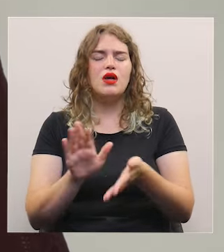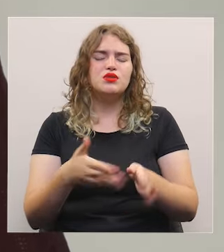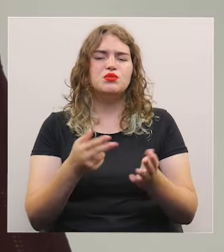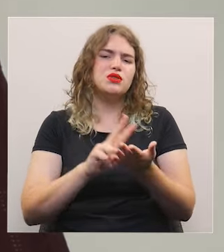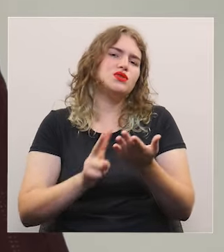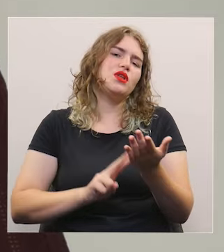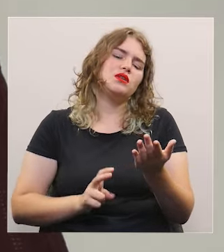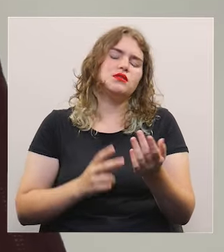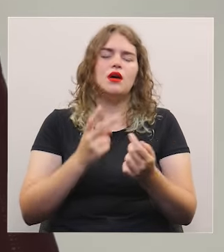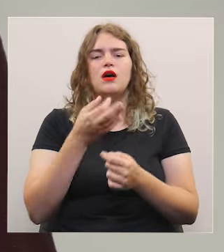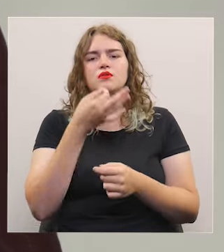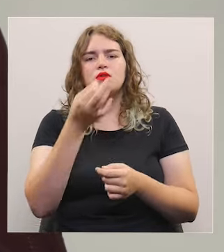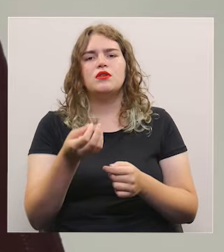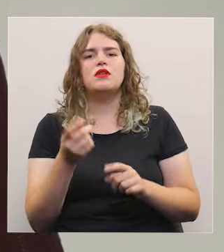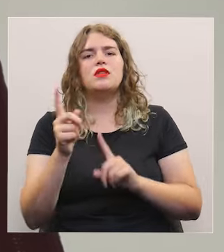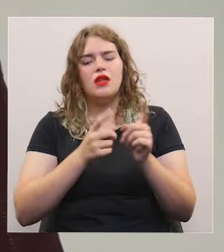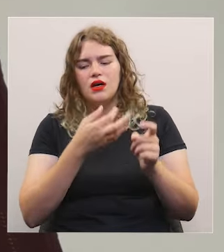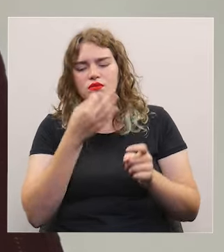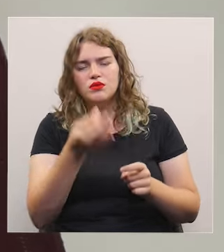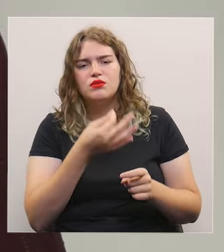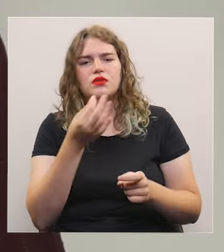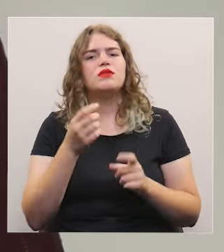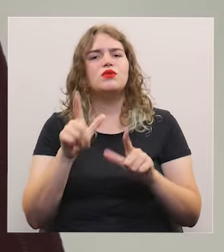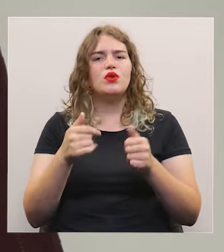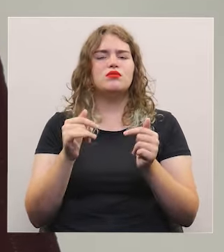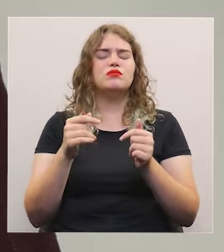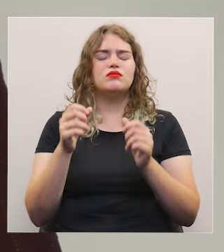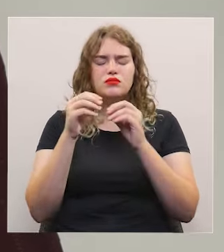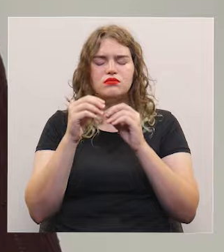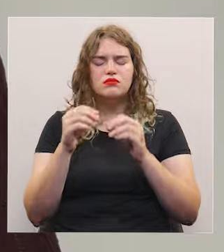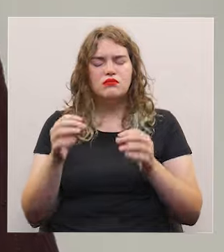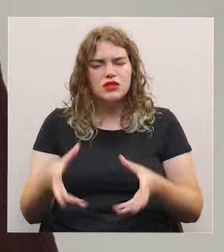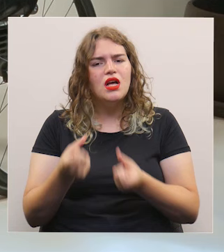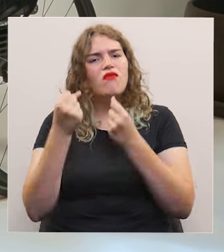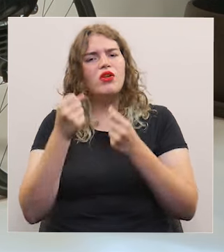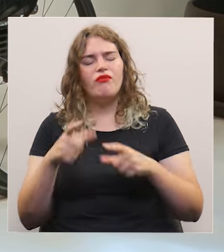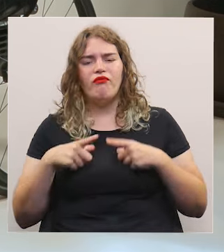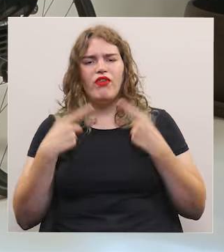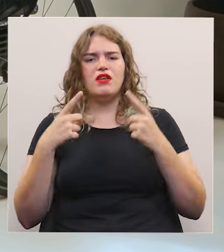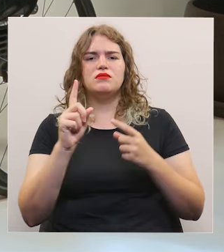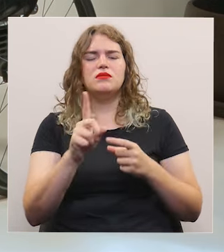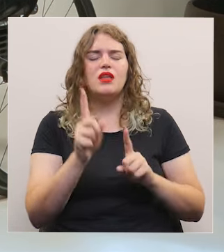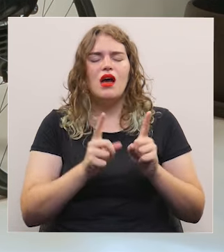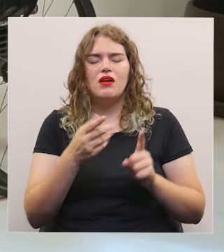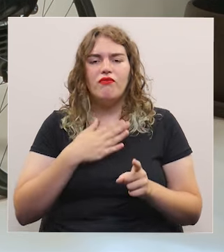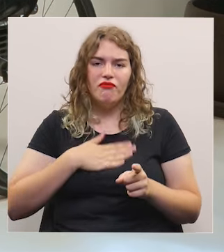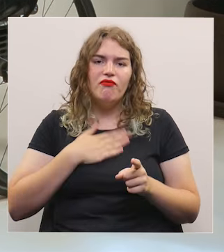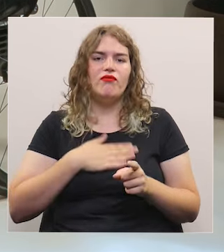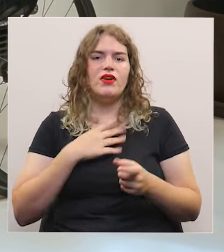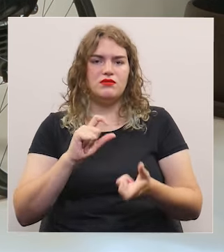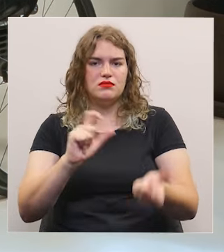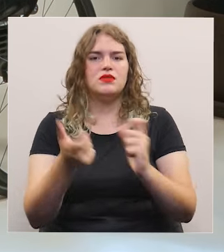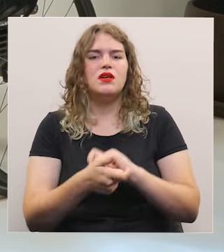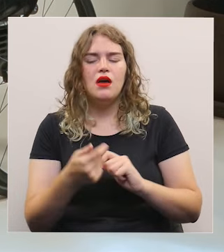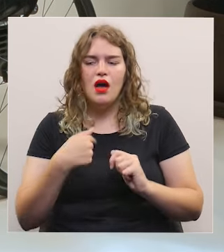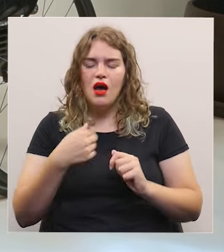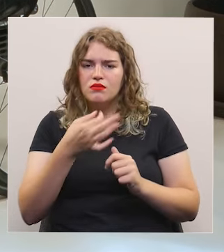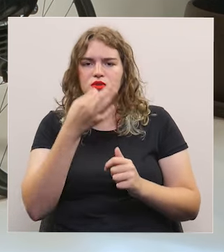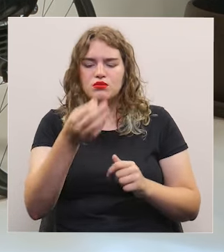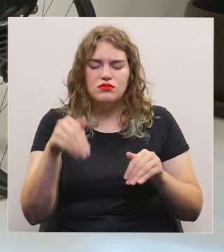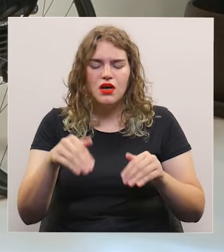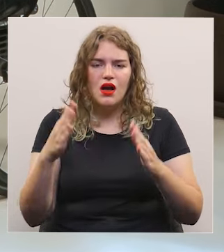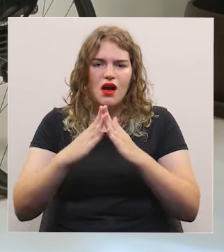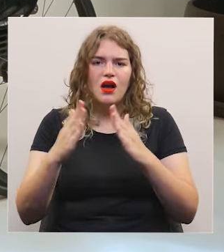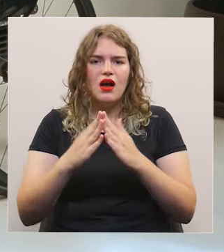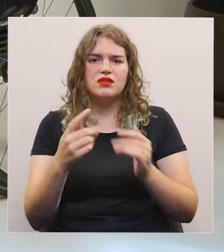ne citească din Biblie și a zis, uitați, dacă îl mărturisiți ca Domn și Mântuitor al vieții voastre, dacă doriți să-l mărturisiți. Și l-am mărturisit acolo în